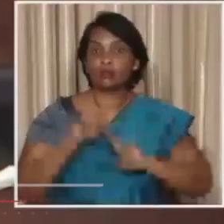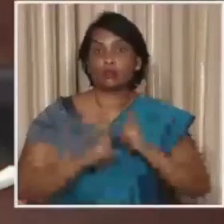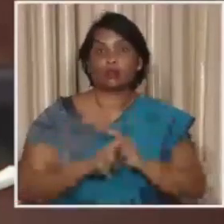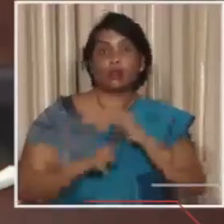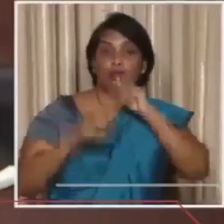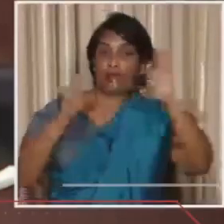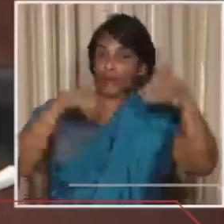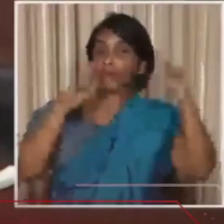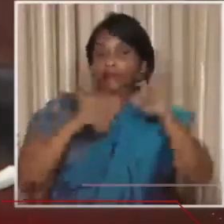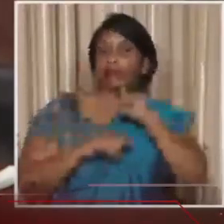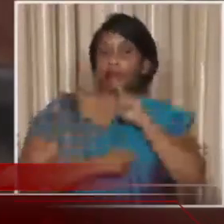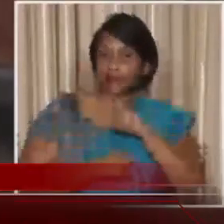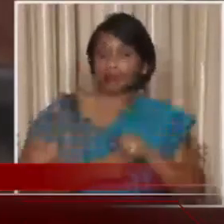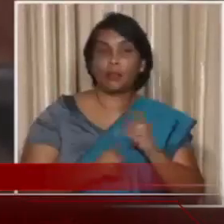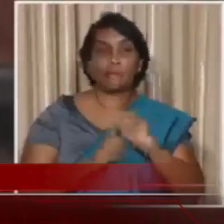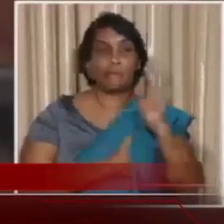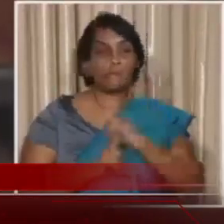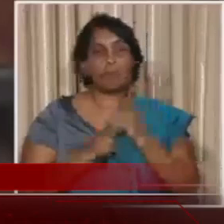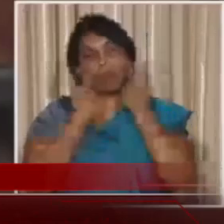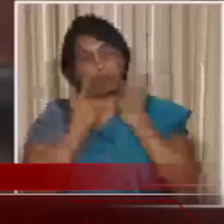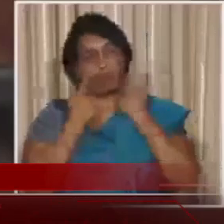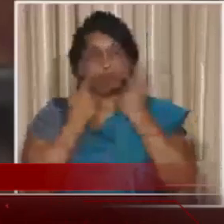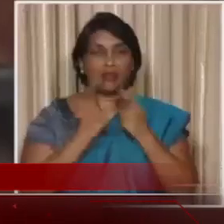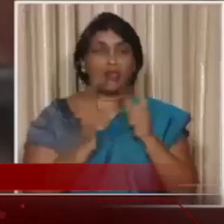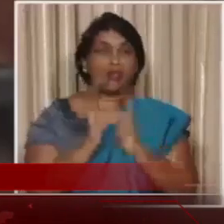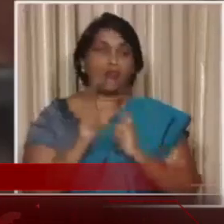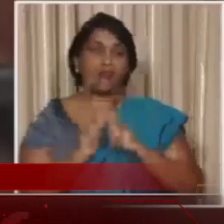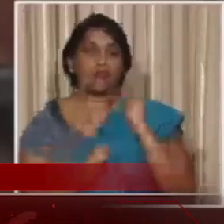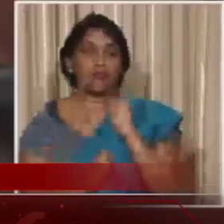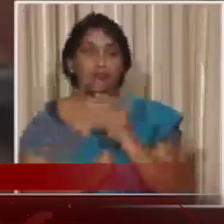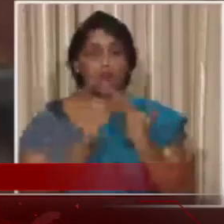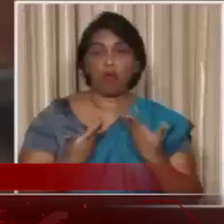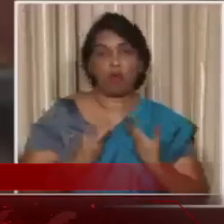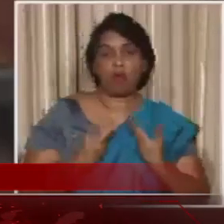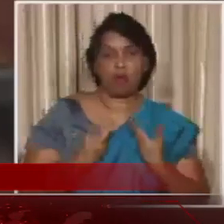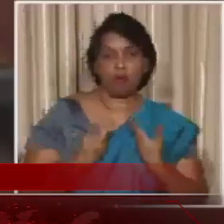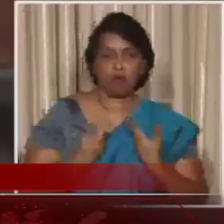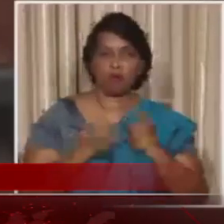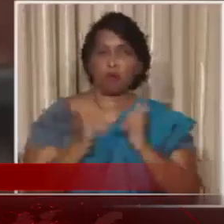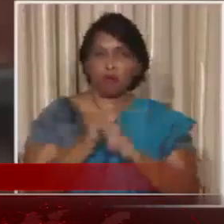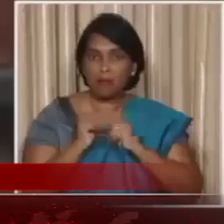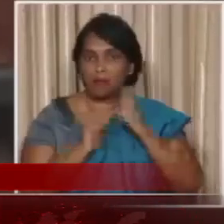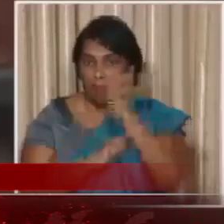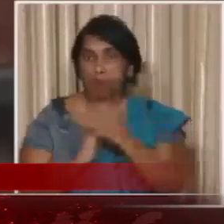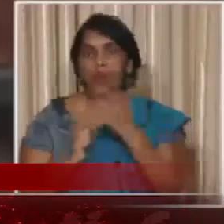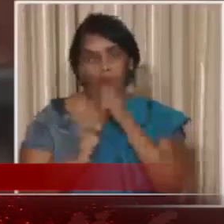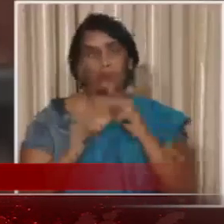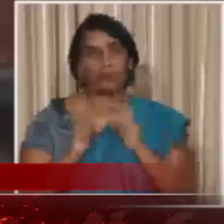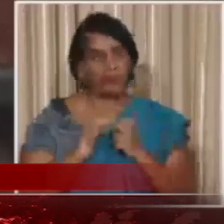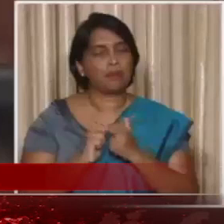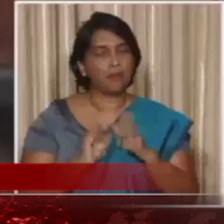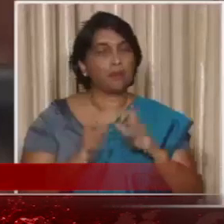ගහනවා. පාර්ලිමේන්තුව අඬා වැළපෙනවා. ණය ගෙවා ගන්න බැරි වුණොත් මොකද මේක ඇති වෙන්නේ? ඔන්න ණය ගෙවා ගන්න බැරි වුණොත් අර්බුදයක් ඇති වෙනවා.